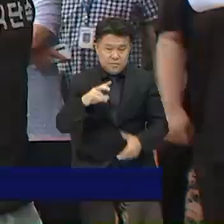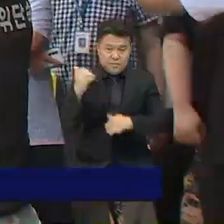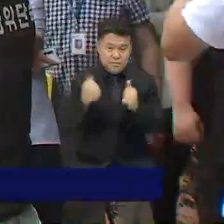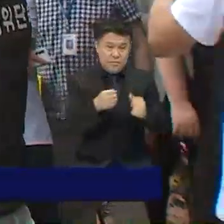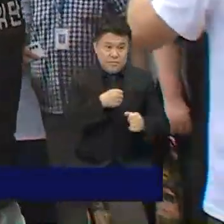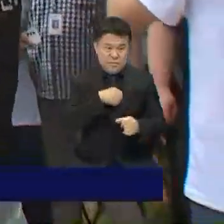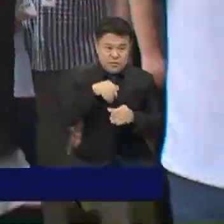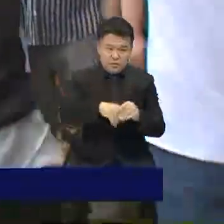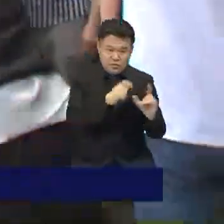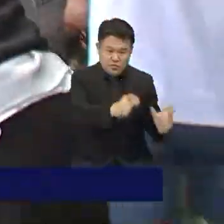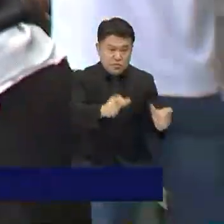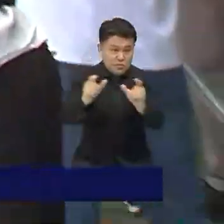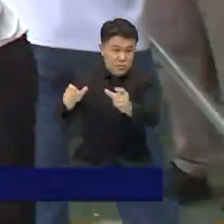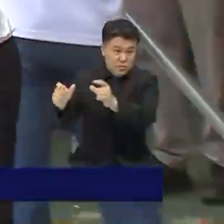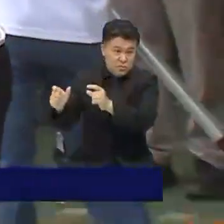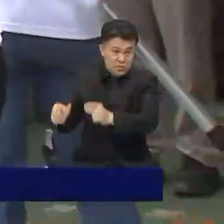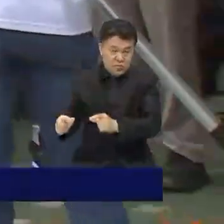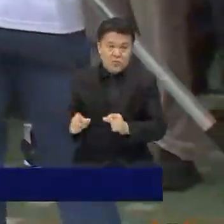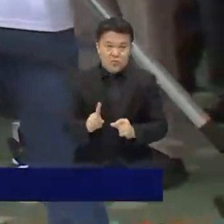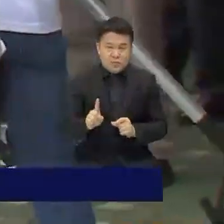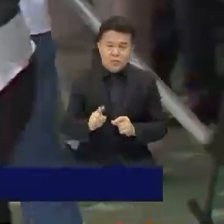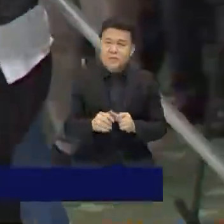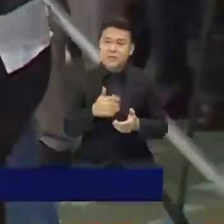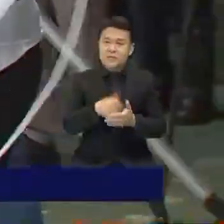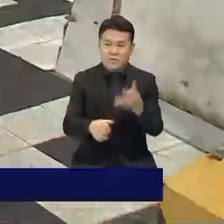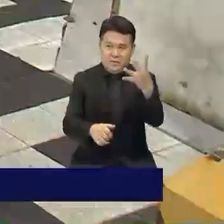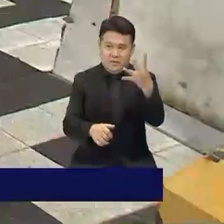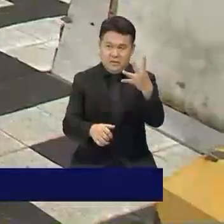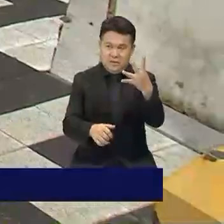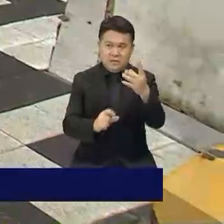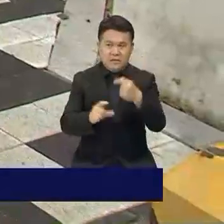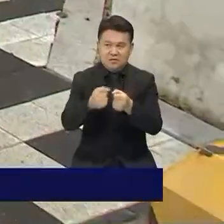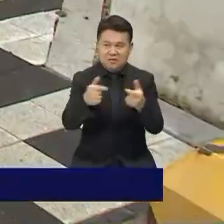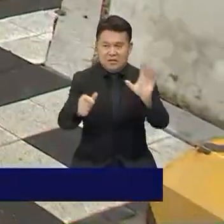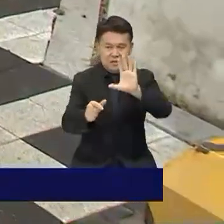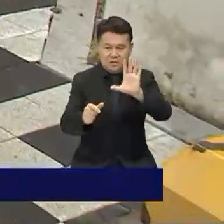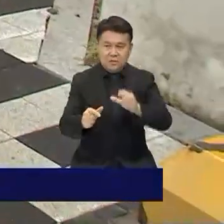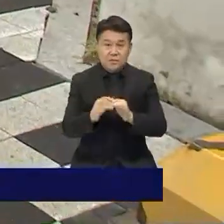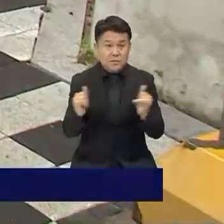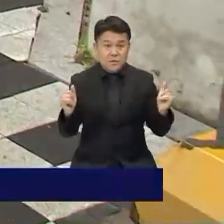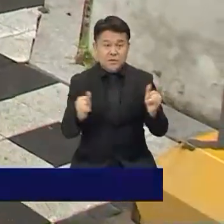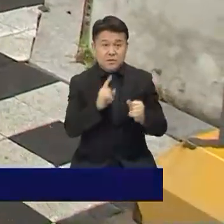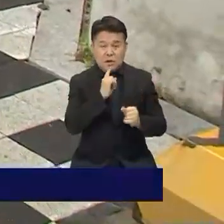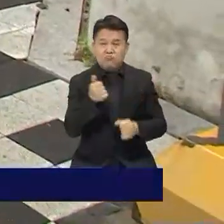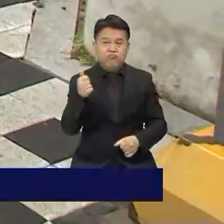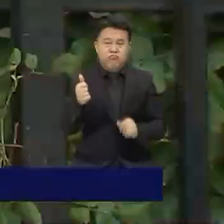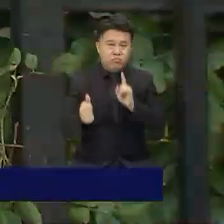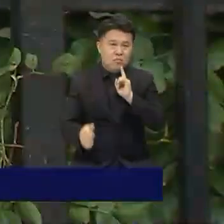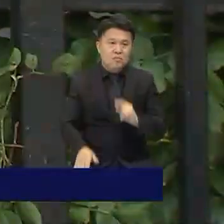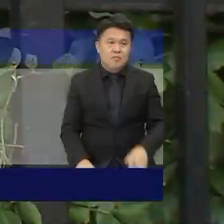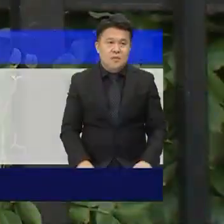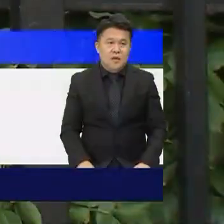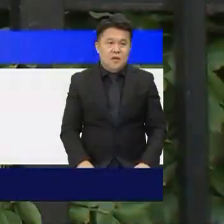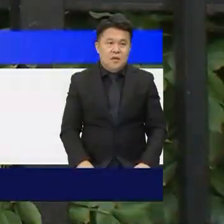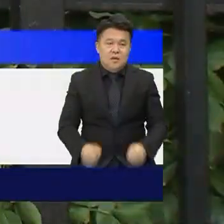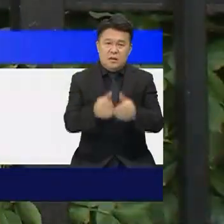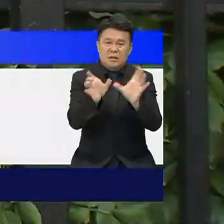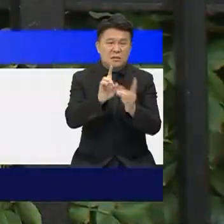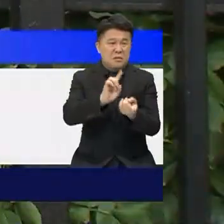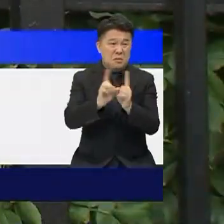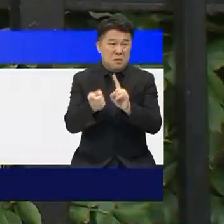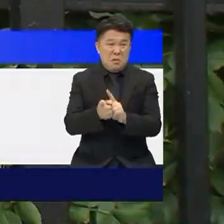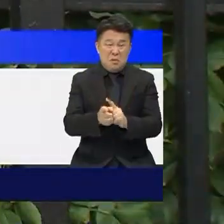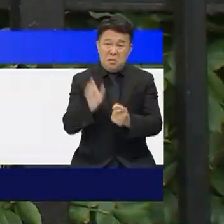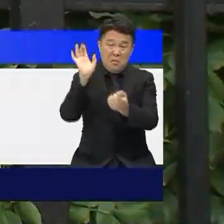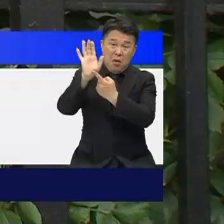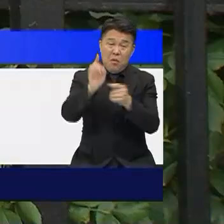국회의원 선거 구별로 4개소 이내로 개수를 제한했습니다. 시민 반응은 대체로 긍정적입니다. 정당끼리